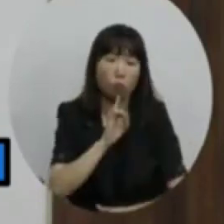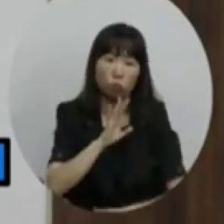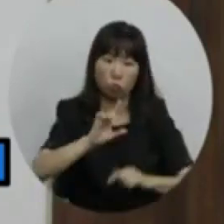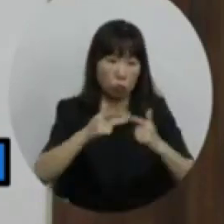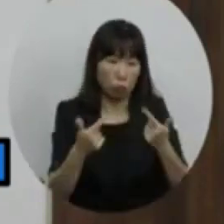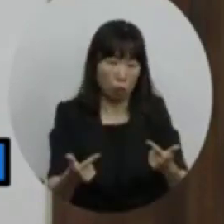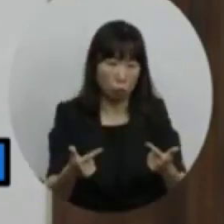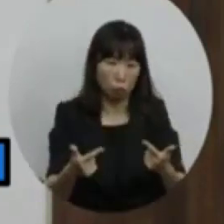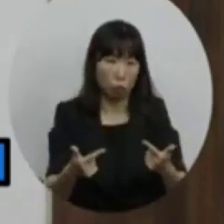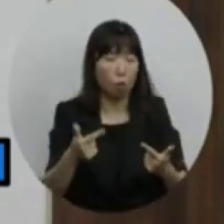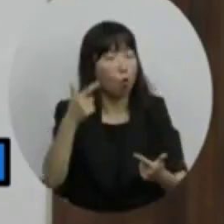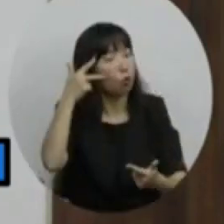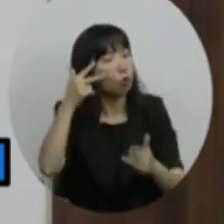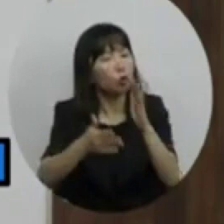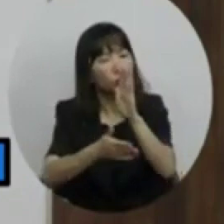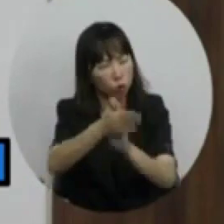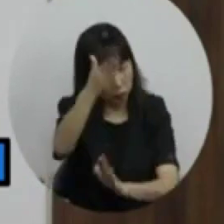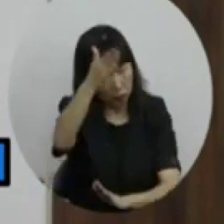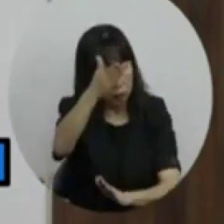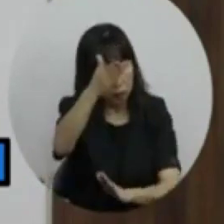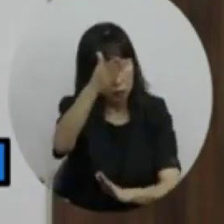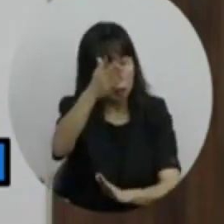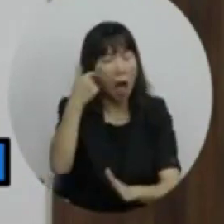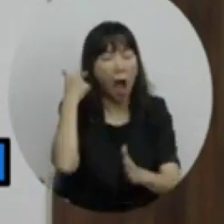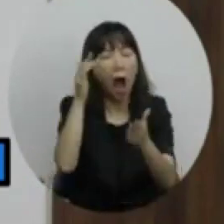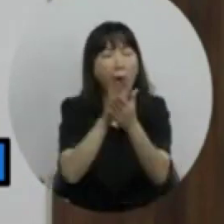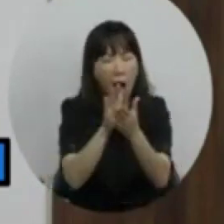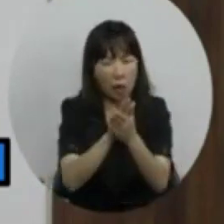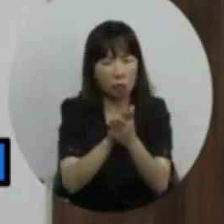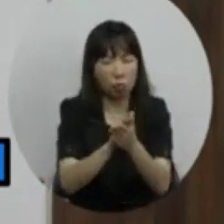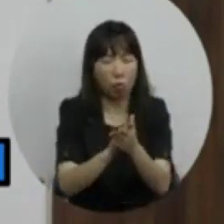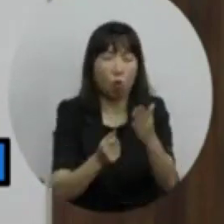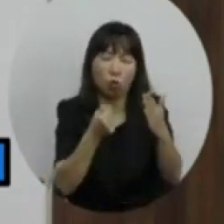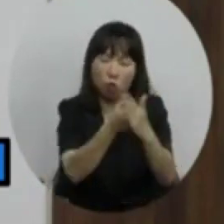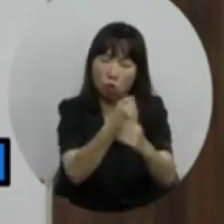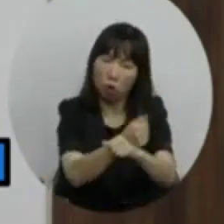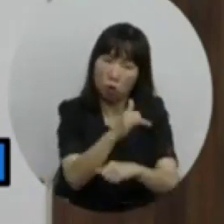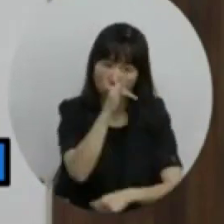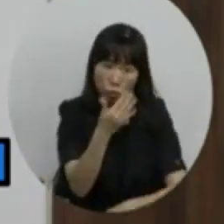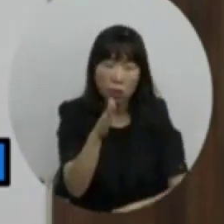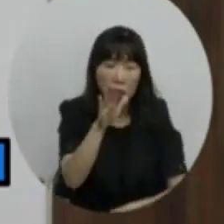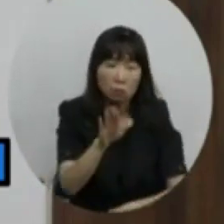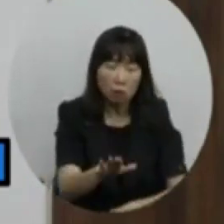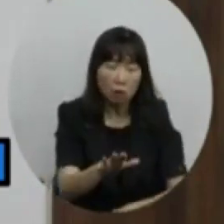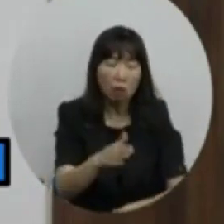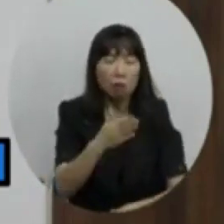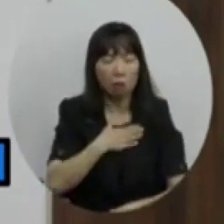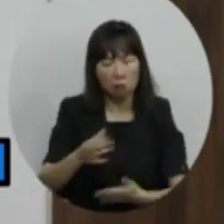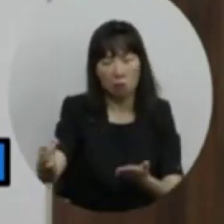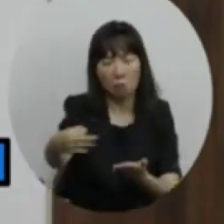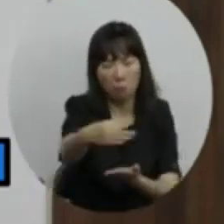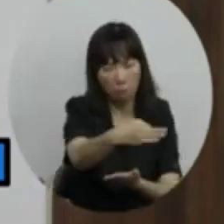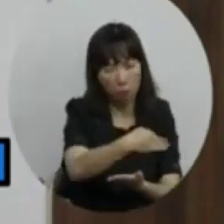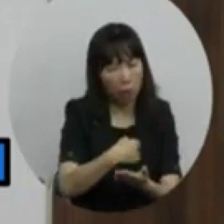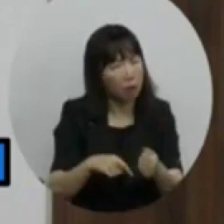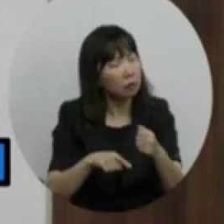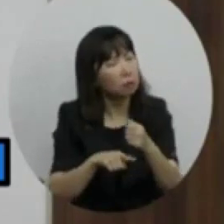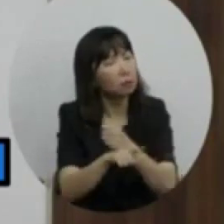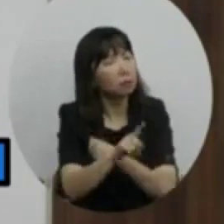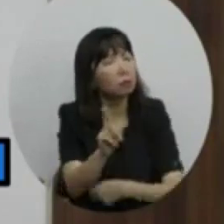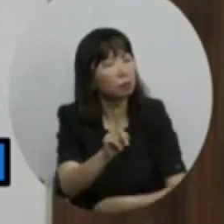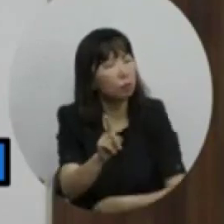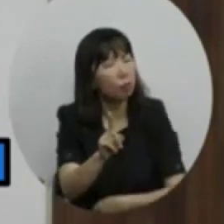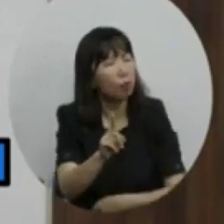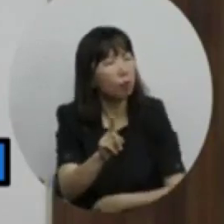지자체의 결정권은 남아있는 실정임에도 이를 굳이 간철하는 것은 진정한 이유가 납득이